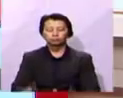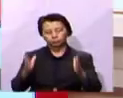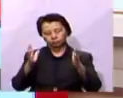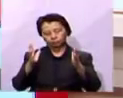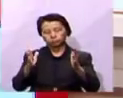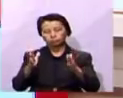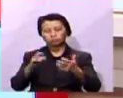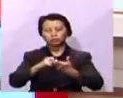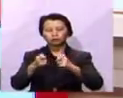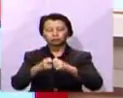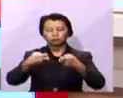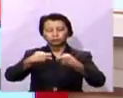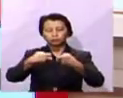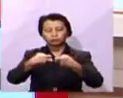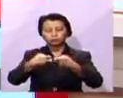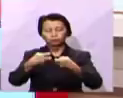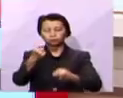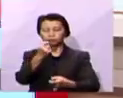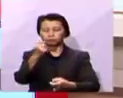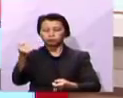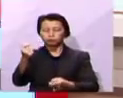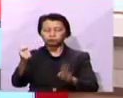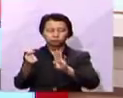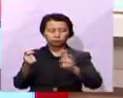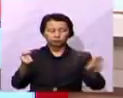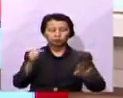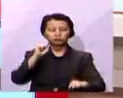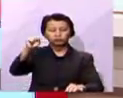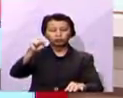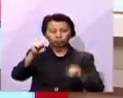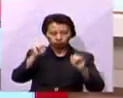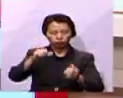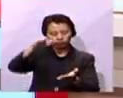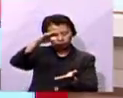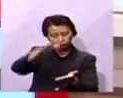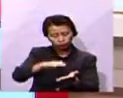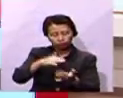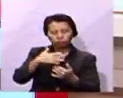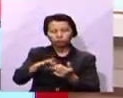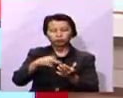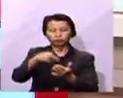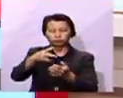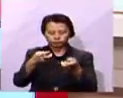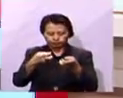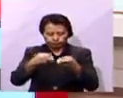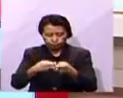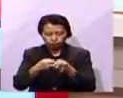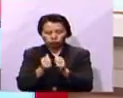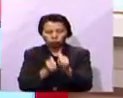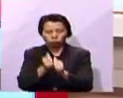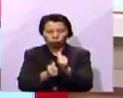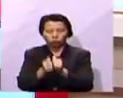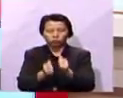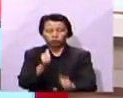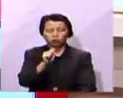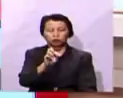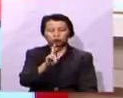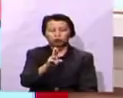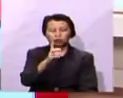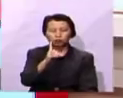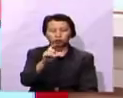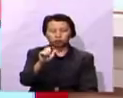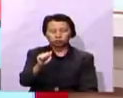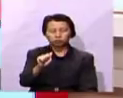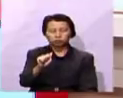Tempoh gangguan bekalan elektrik di pantai timur dan barat Sabah mampu dikurangkan selepas projek pemasangan Auto Recloser Distribution